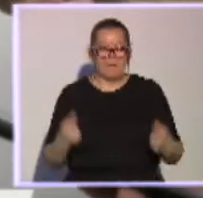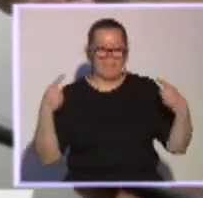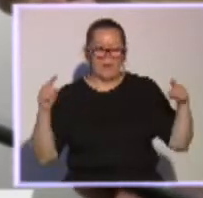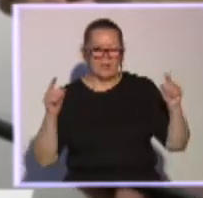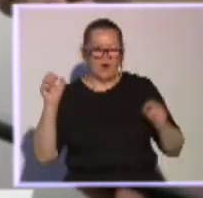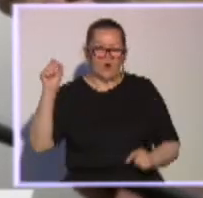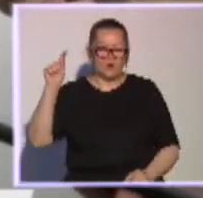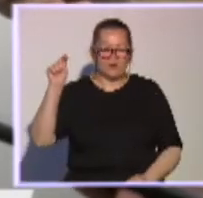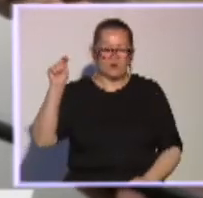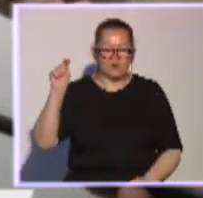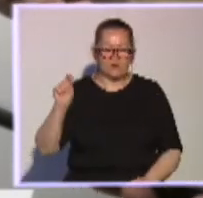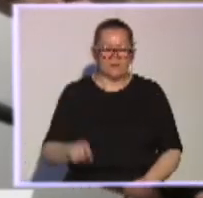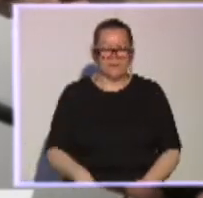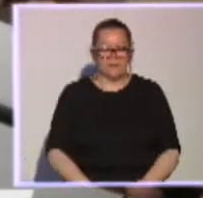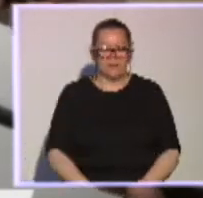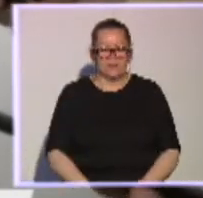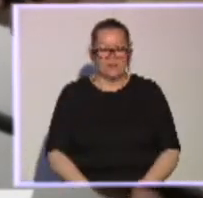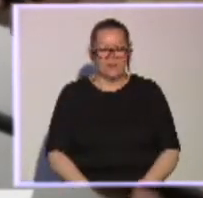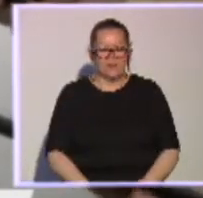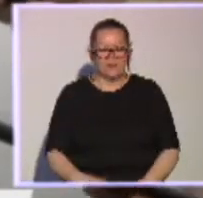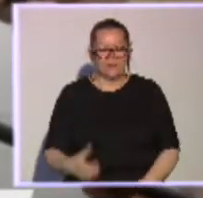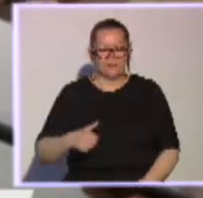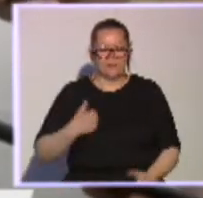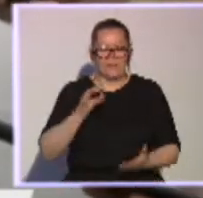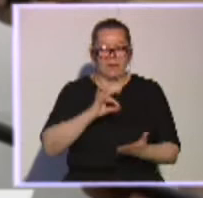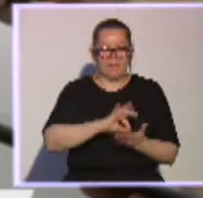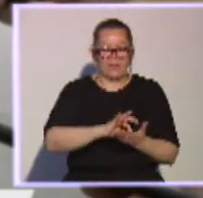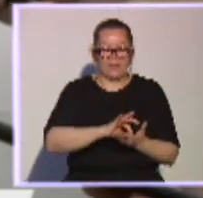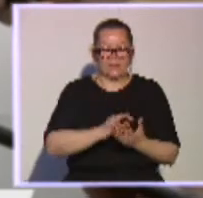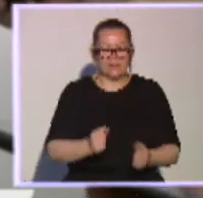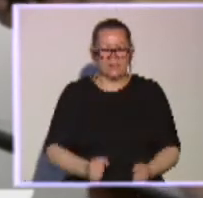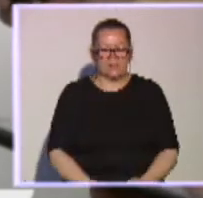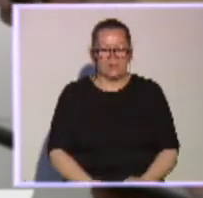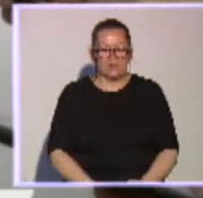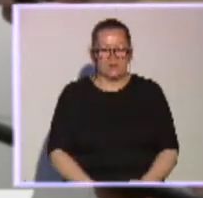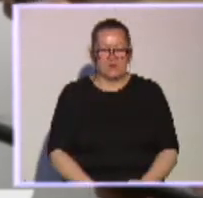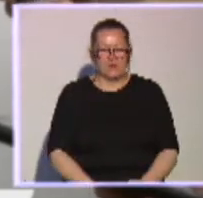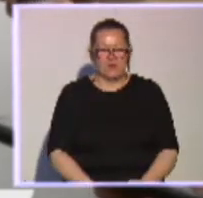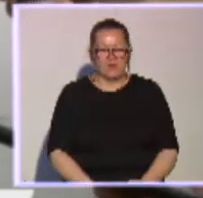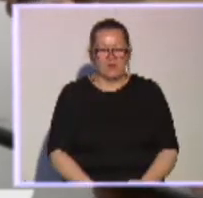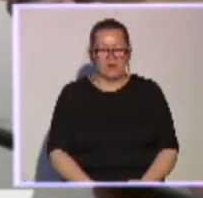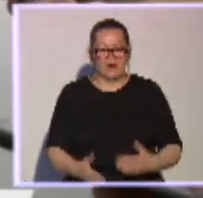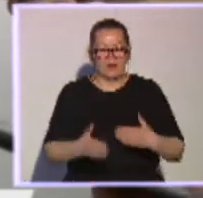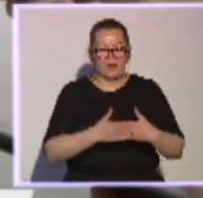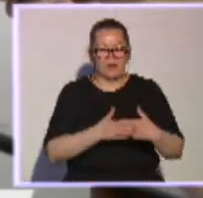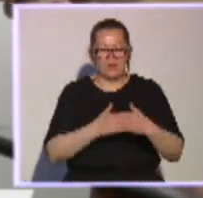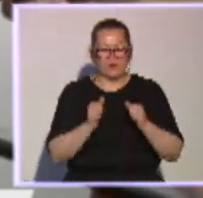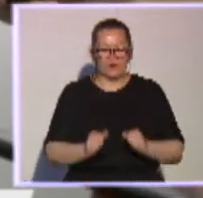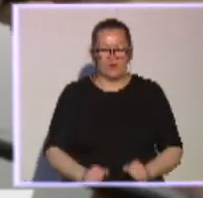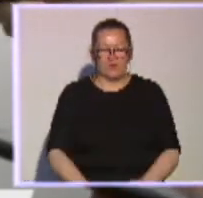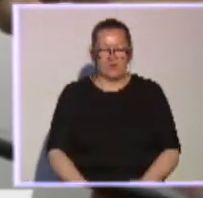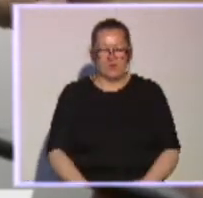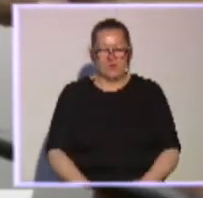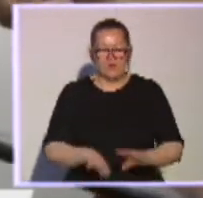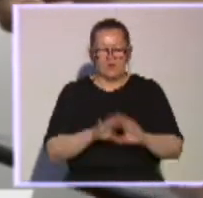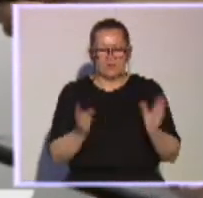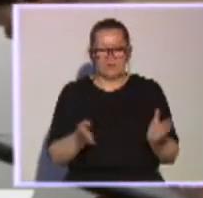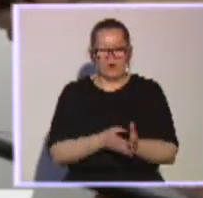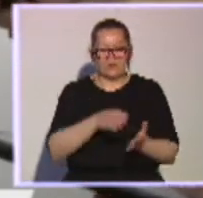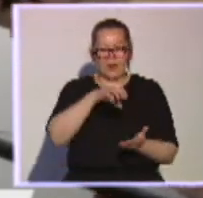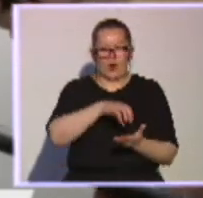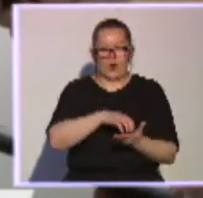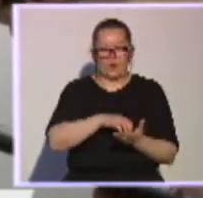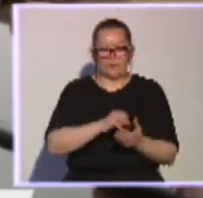Olt și suntem prezenți de fiecare dată și alături de toate